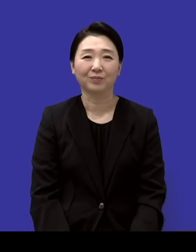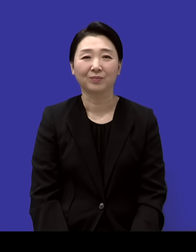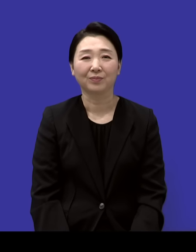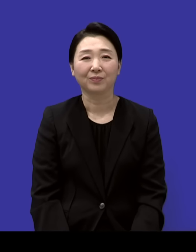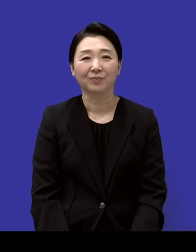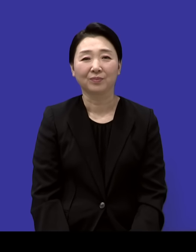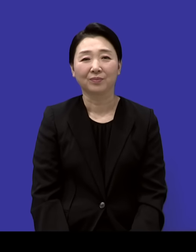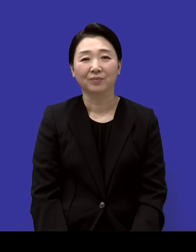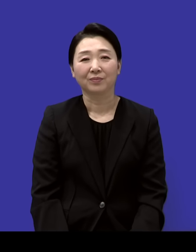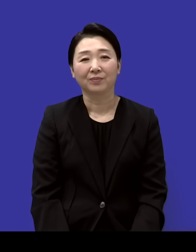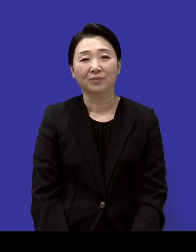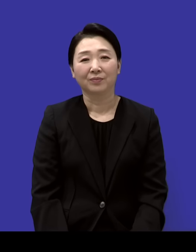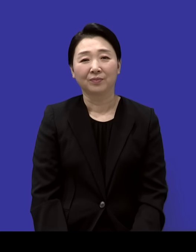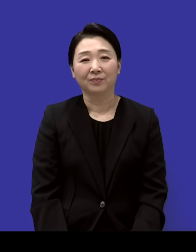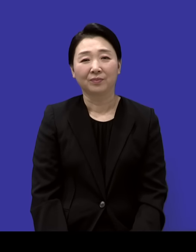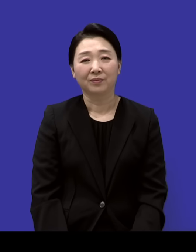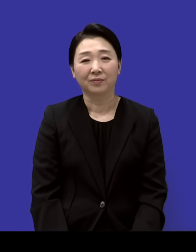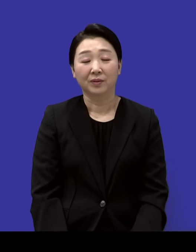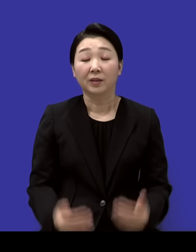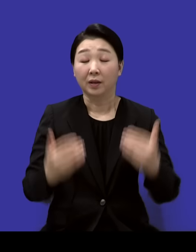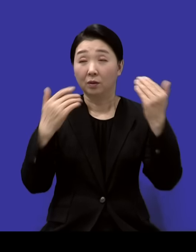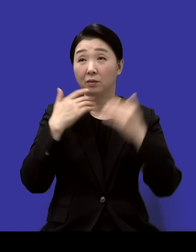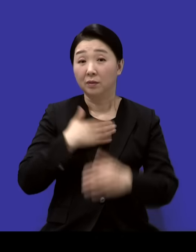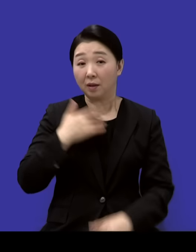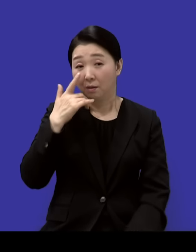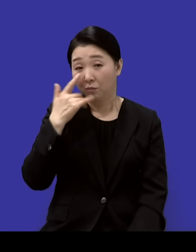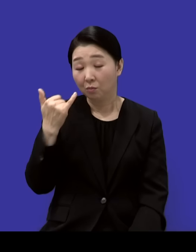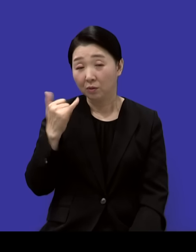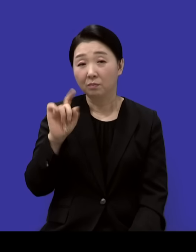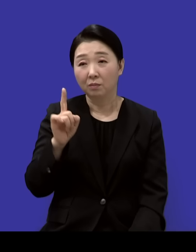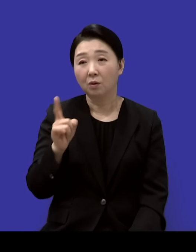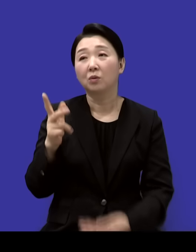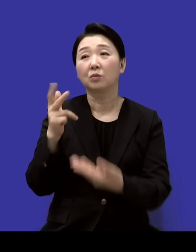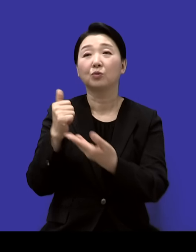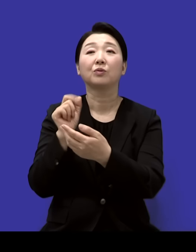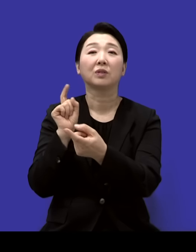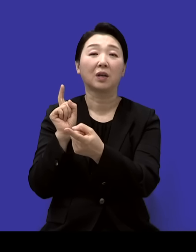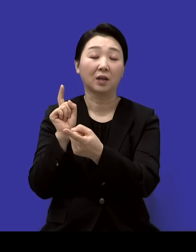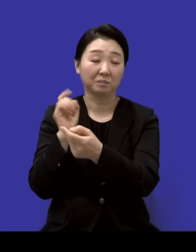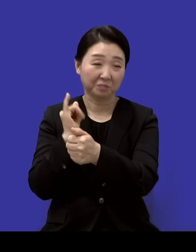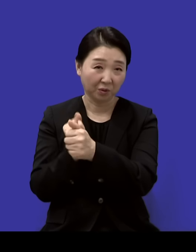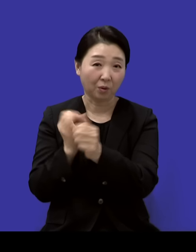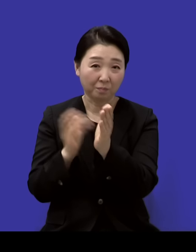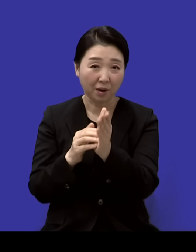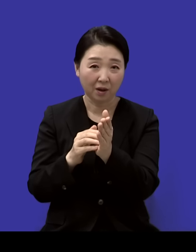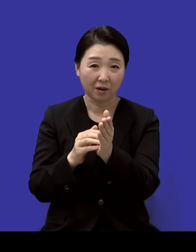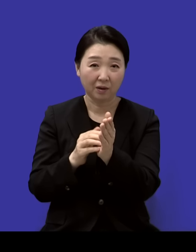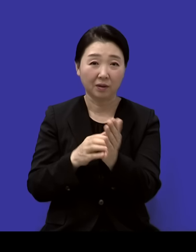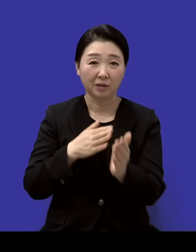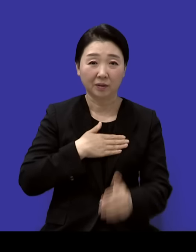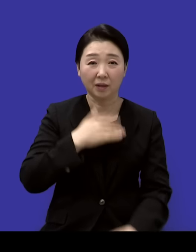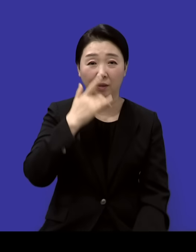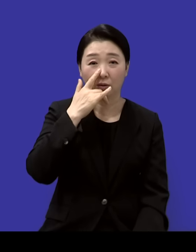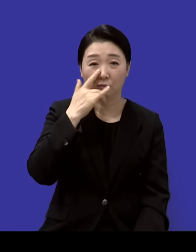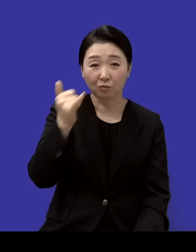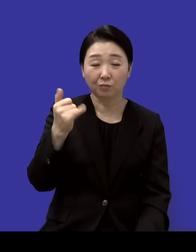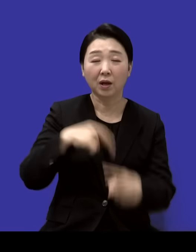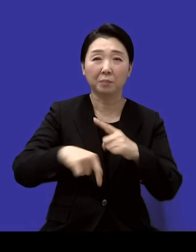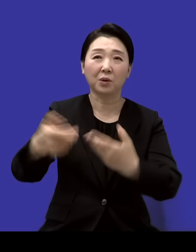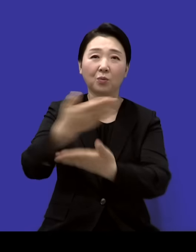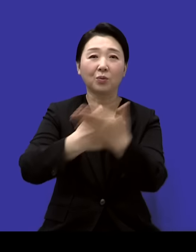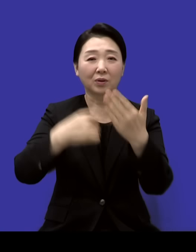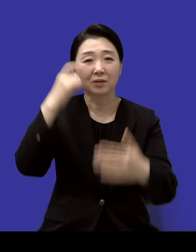살다가 제가 이제 커서는 우리 엄마 아빠는 참 주님과 결혼했고 저는 이제 우리 부모를 공유했다고